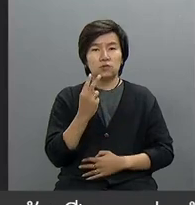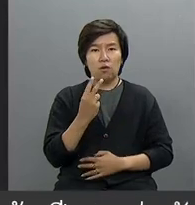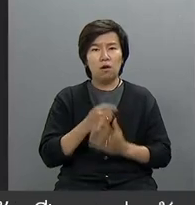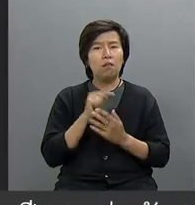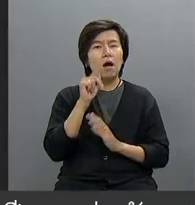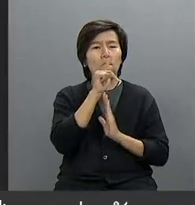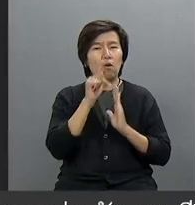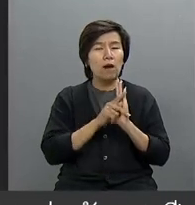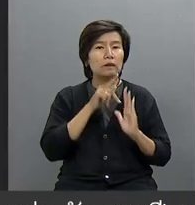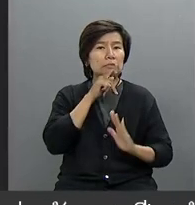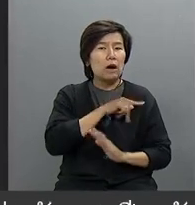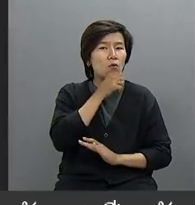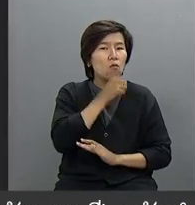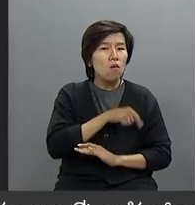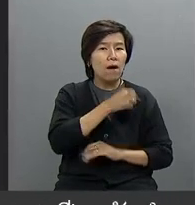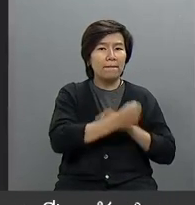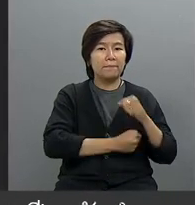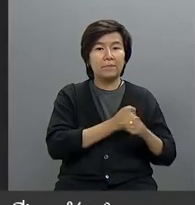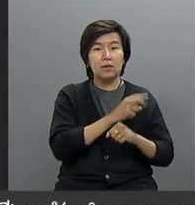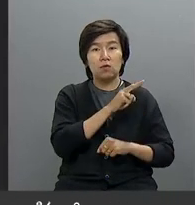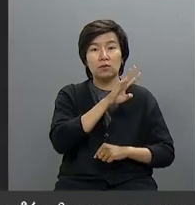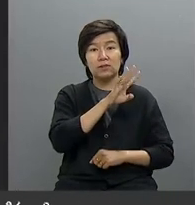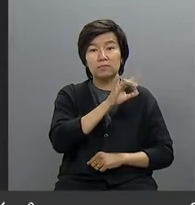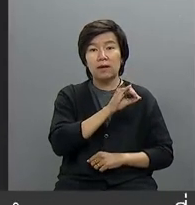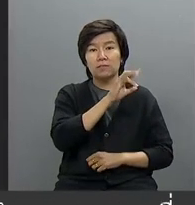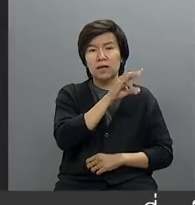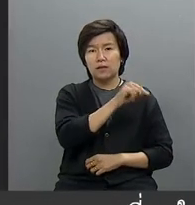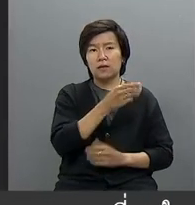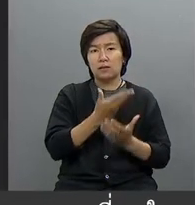มีทั้งจำทั้งปรับเนื่องจากเป็นกฎหมายเก่าตั้งแต่ปี2487จึงมีโทษปรับค่อนข้างน้อยในปัจจุบันทั้งนี้หากการขอรับบริจาคเป็นเรื่องเท็จและขอรับบริจาคผ่านระบบอินเทอร์เน็ตหรือคอมพิวเตอร์ก็จะมีความผิดตามพ.ร.บคอมพิวเตอร์ด้วยค่ะอ่ะ